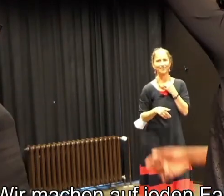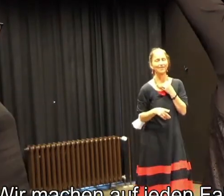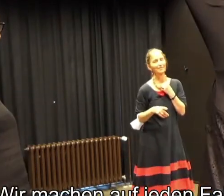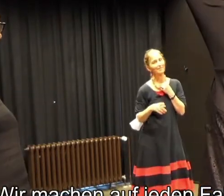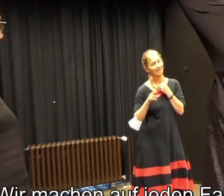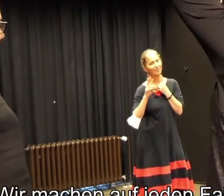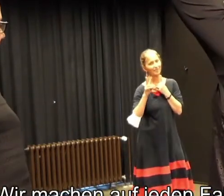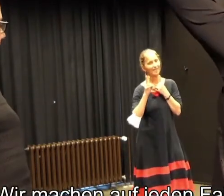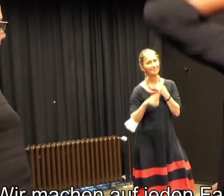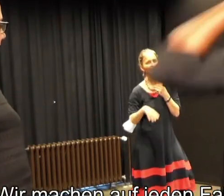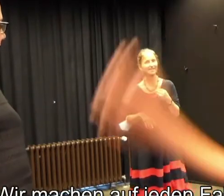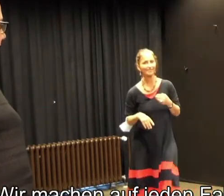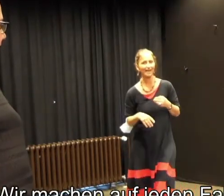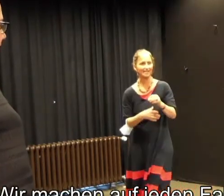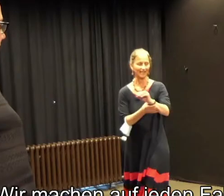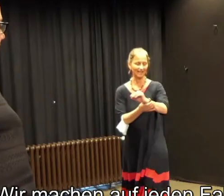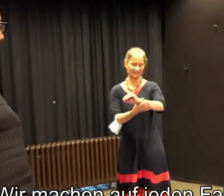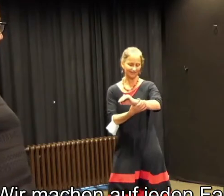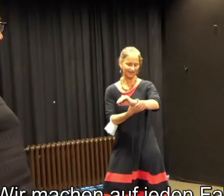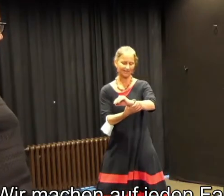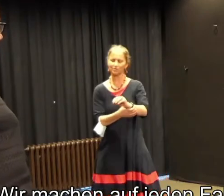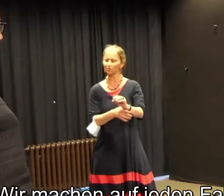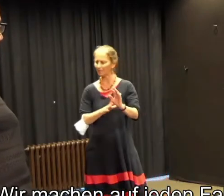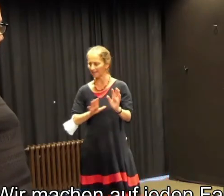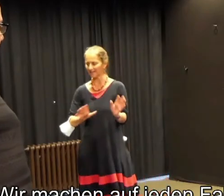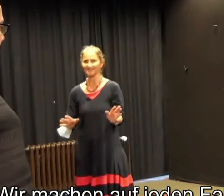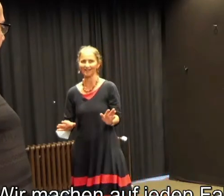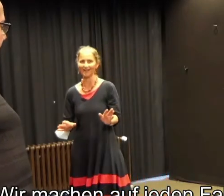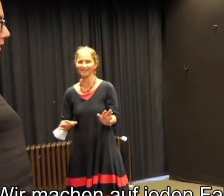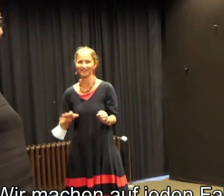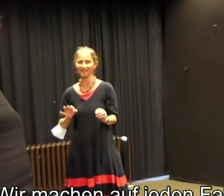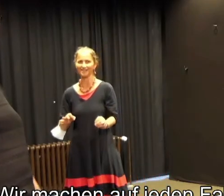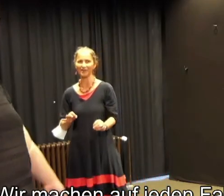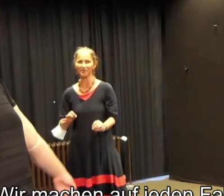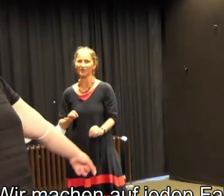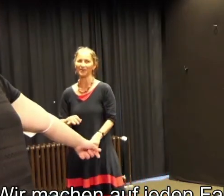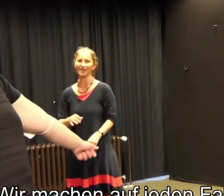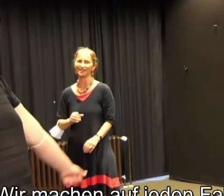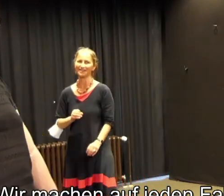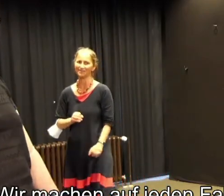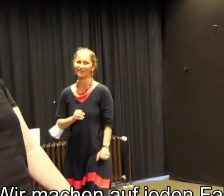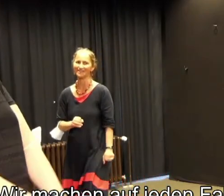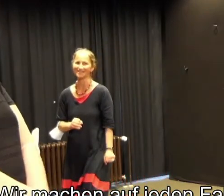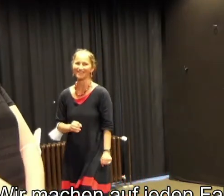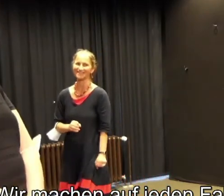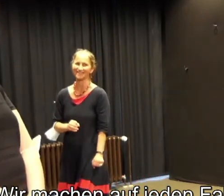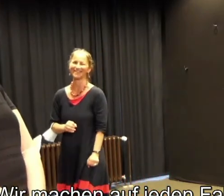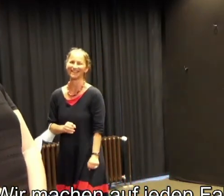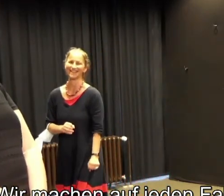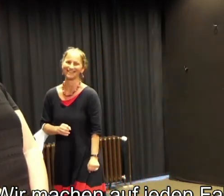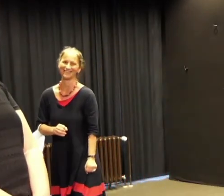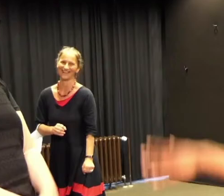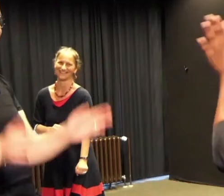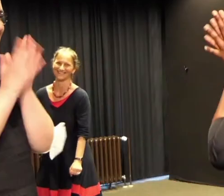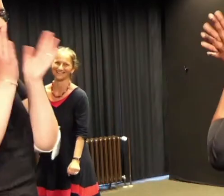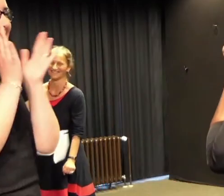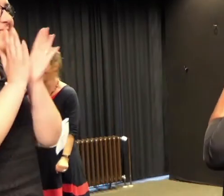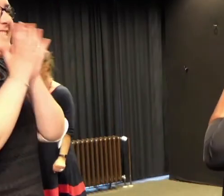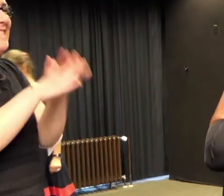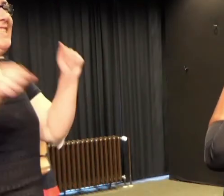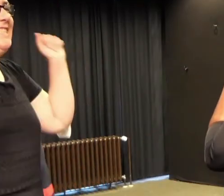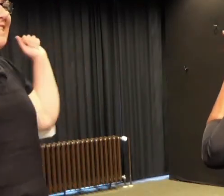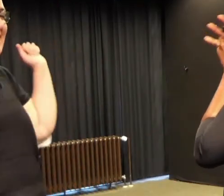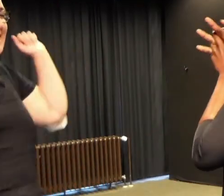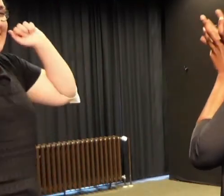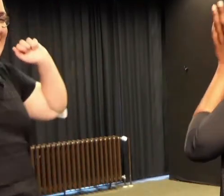Okay. Wir machen auf jeden Fall zwei Drehs. Wir sind super in der Zeit. Ihr kriegt auch noch euren Lieblingstanz, den ihr dann gleich machen